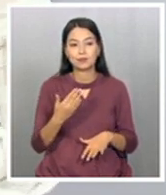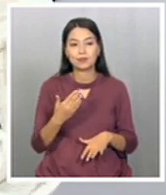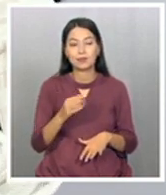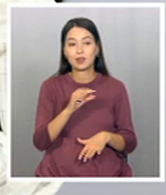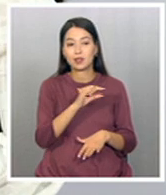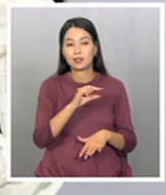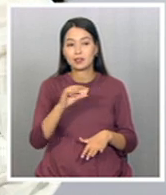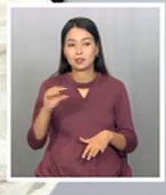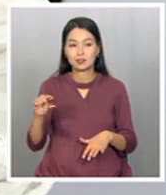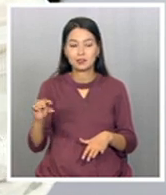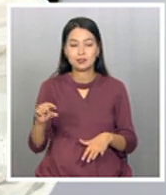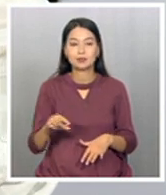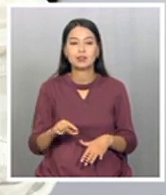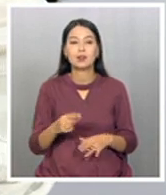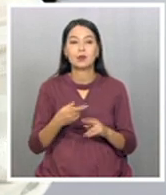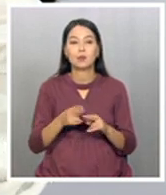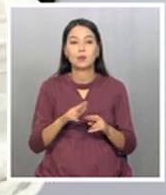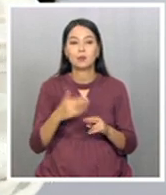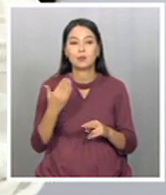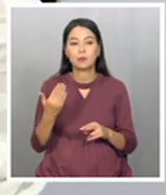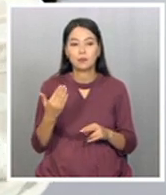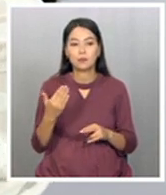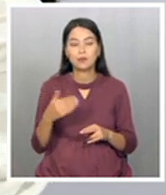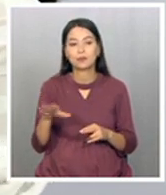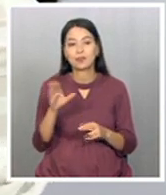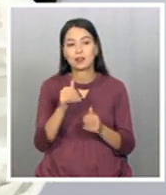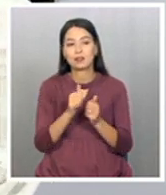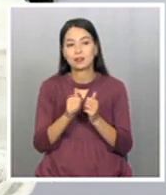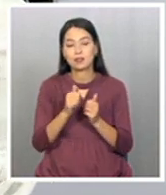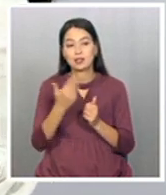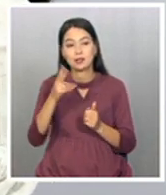түзудің берілуі, олардың арасындағы